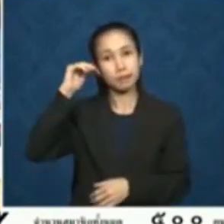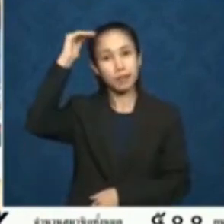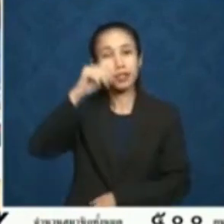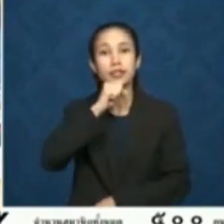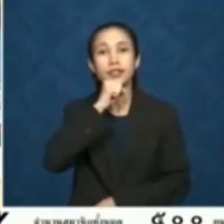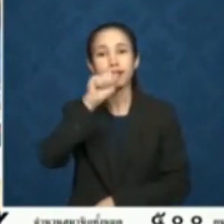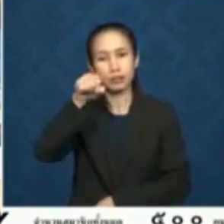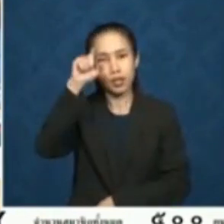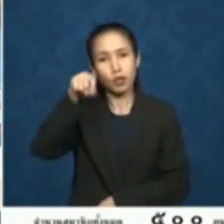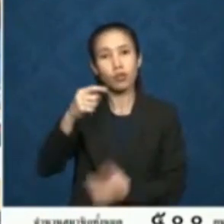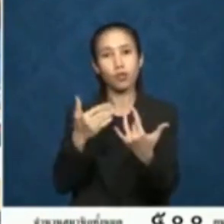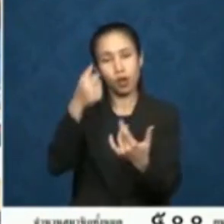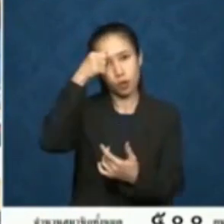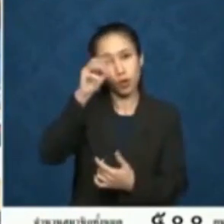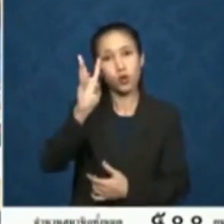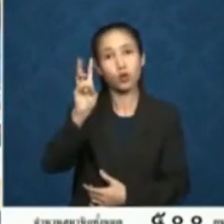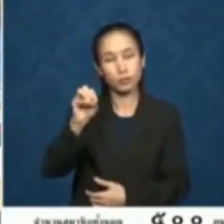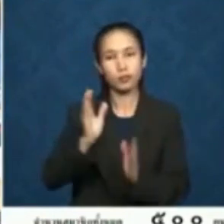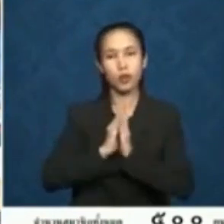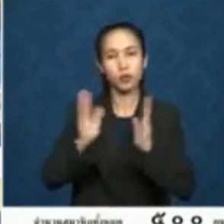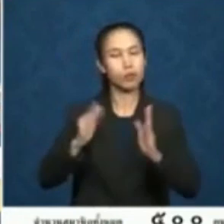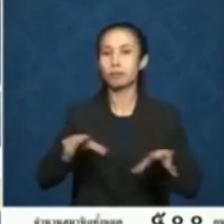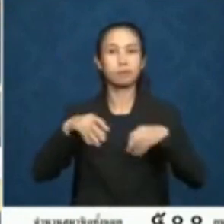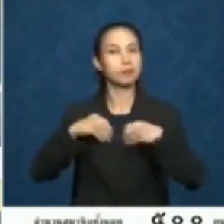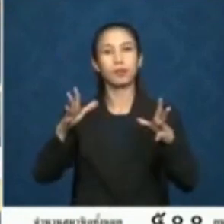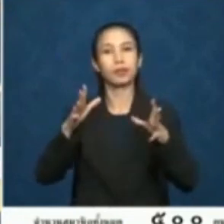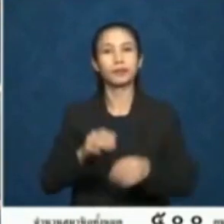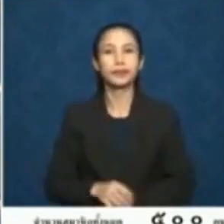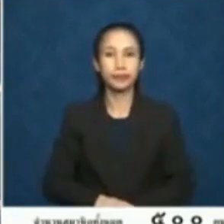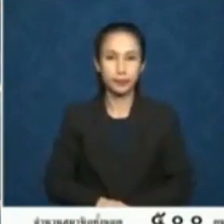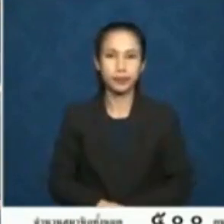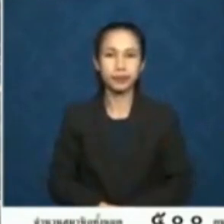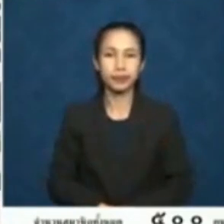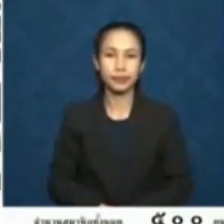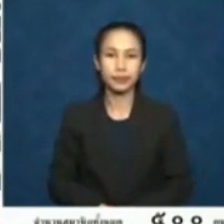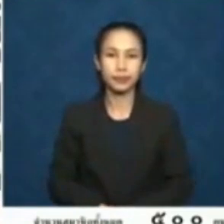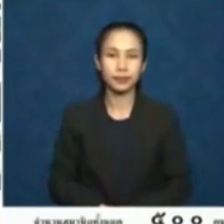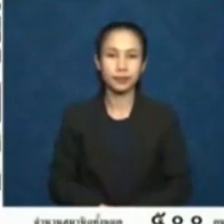ไหมถึงต้องอุ้มอีก60วันขอบพระคุณครับผมขอค้านครับ